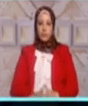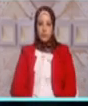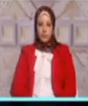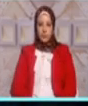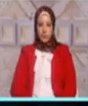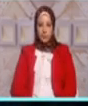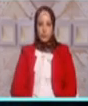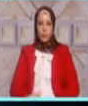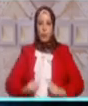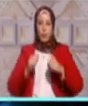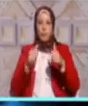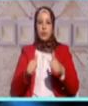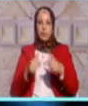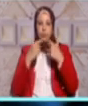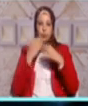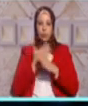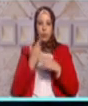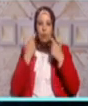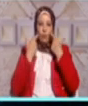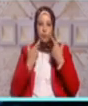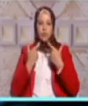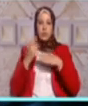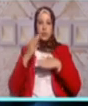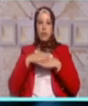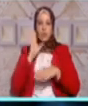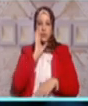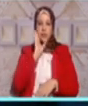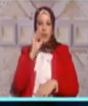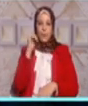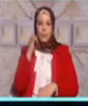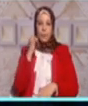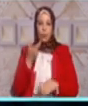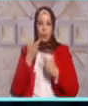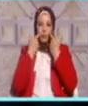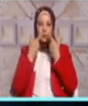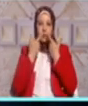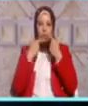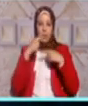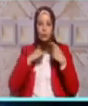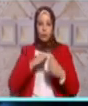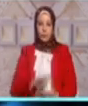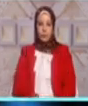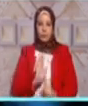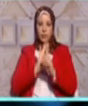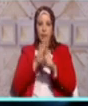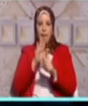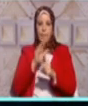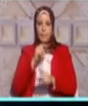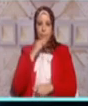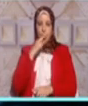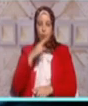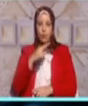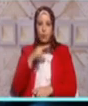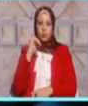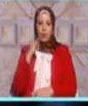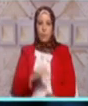بتهدف للحفاظ على او تعليمهم اللغه العربيه او الحفاظ عليها ودعم اللغه العربيه عشان يعرفوا